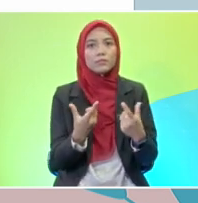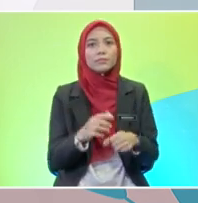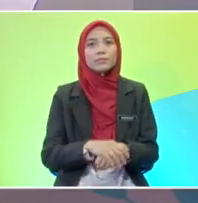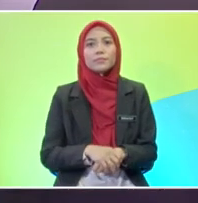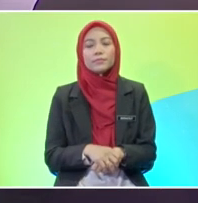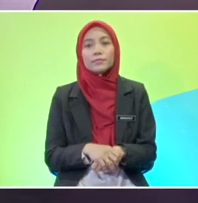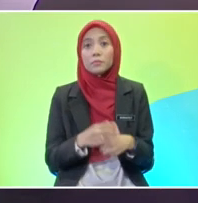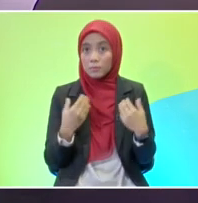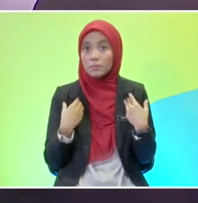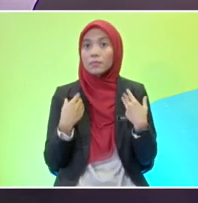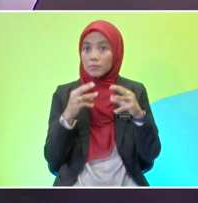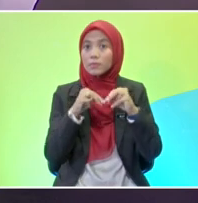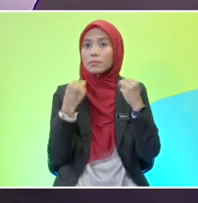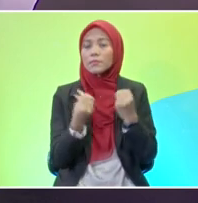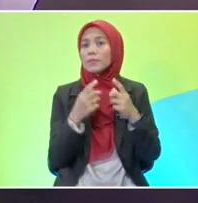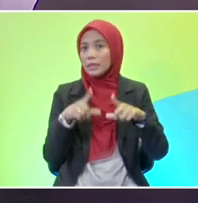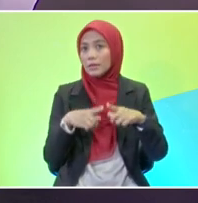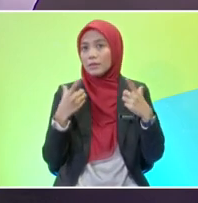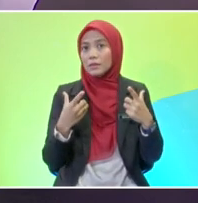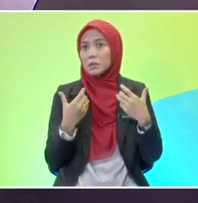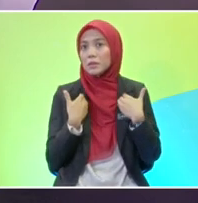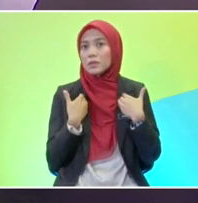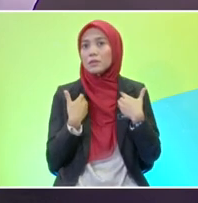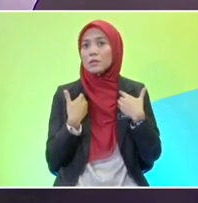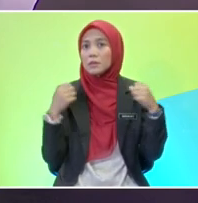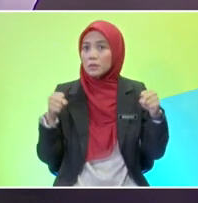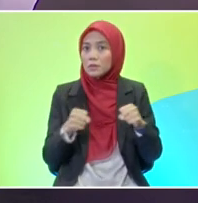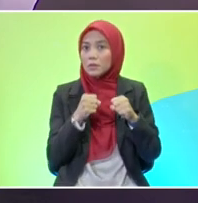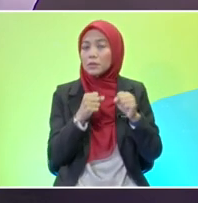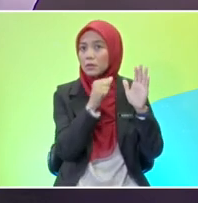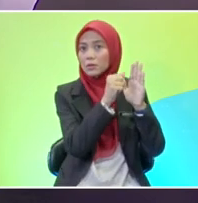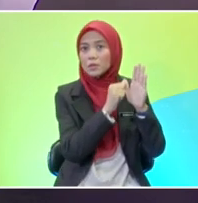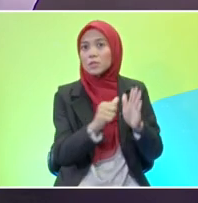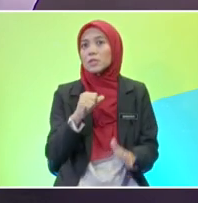ada kaum lain juga mempunyai seni silat Yang Tersendiri